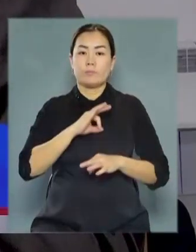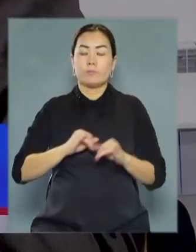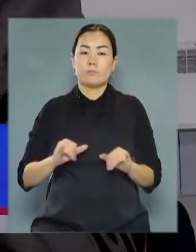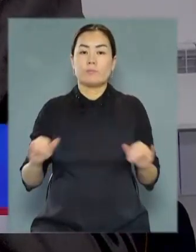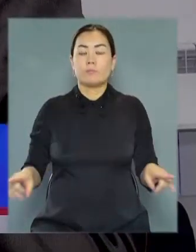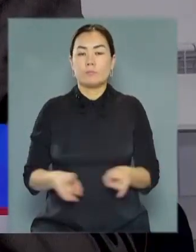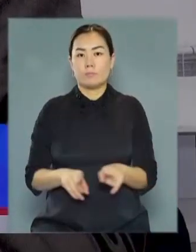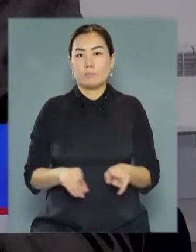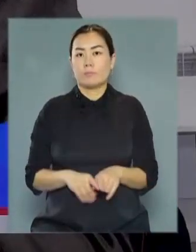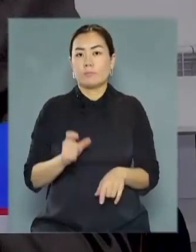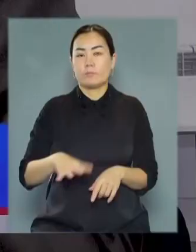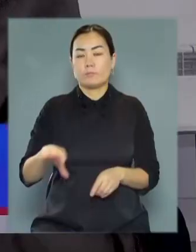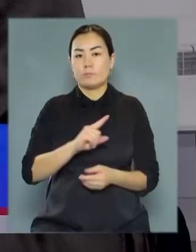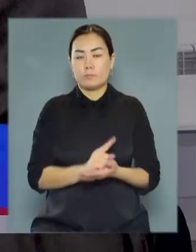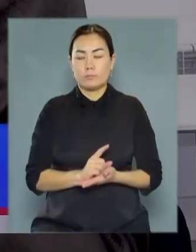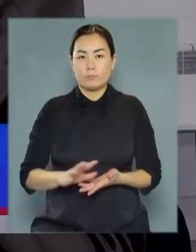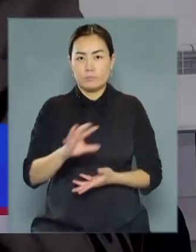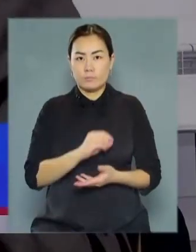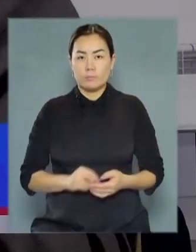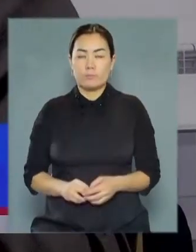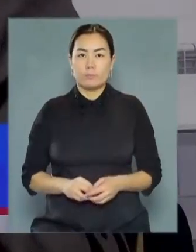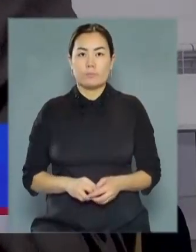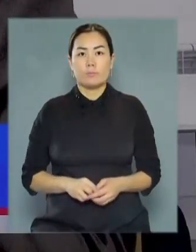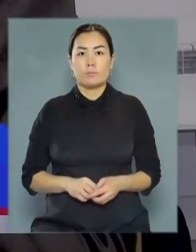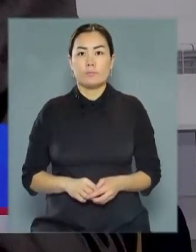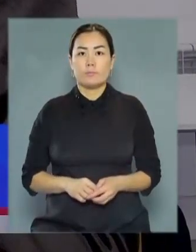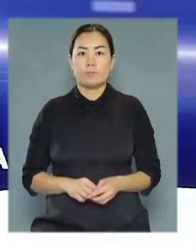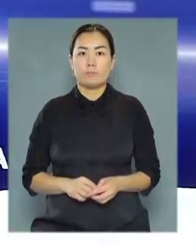қолданыс аясын кеңейту ел азаматтарының парызы деп білемін.